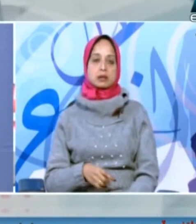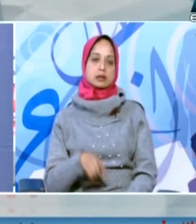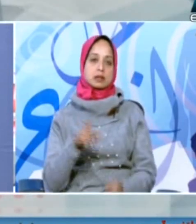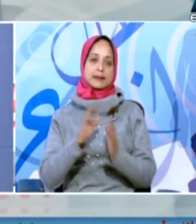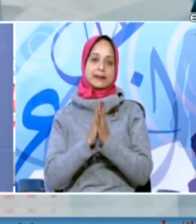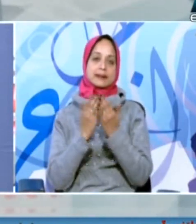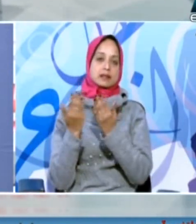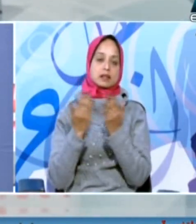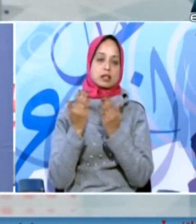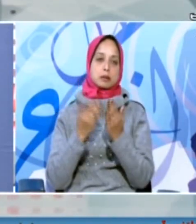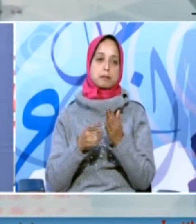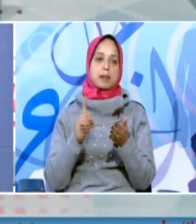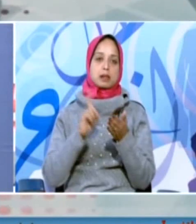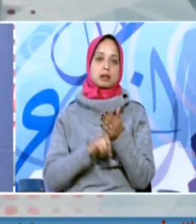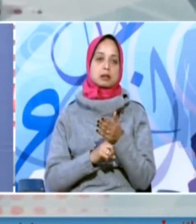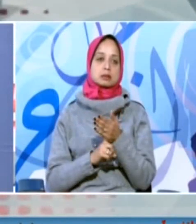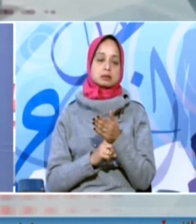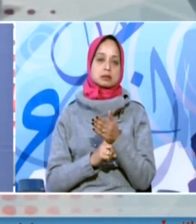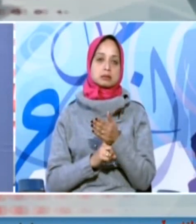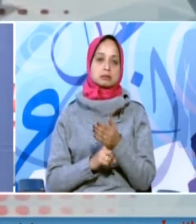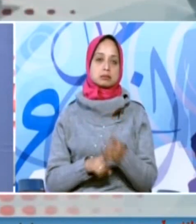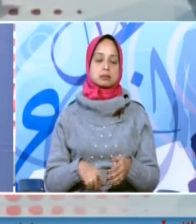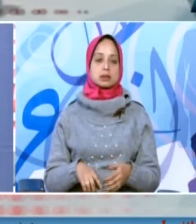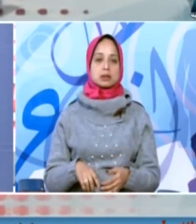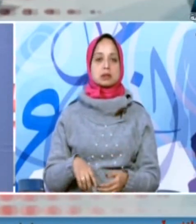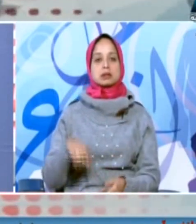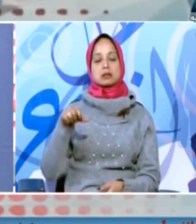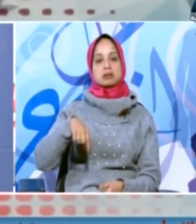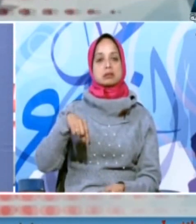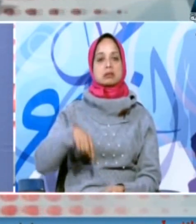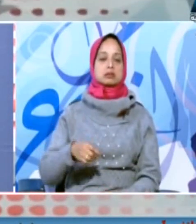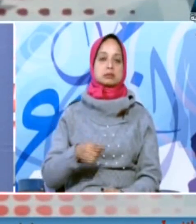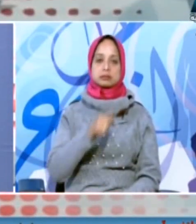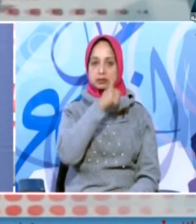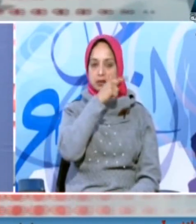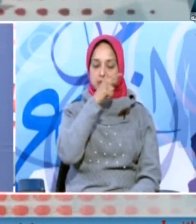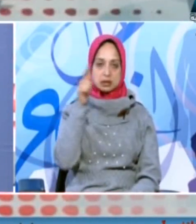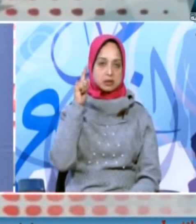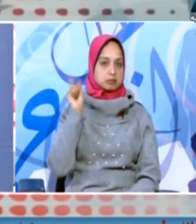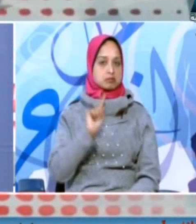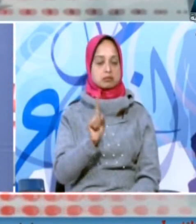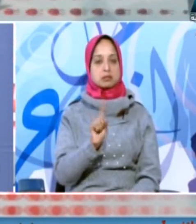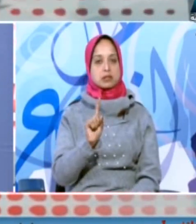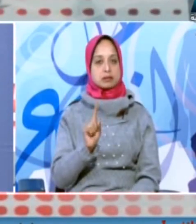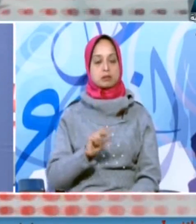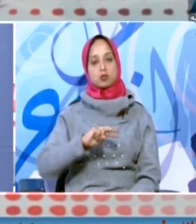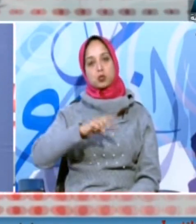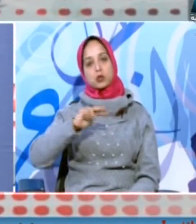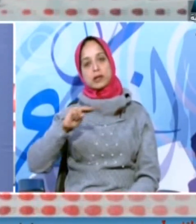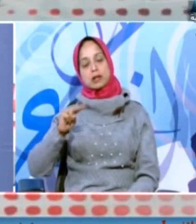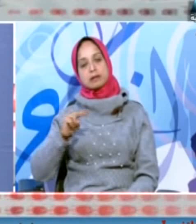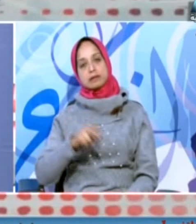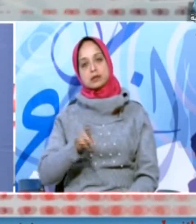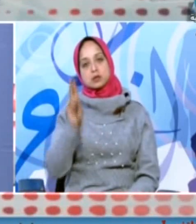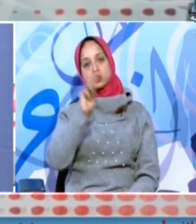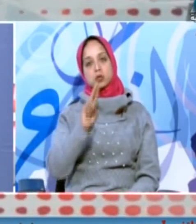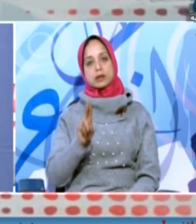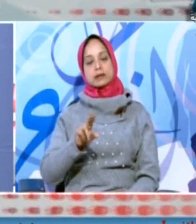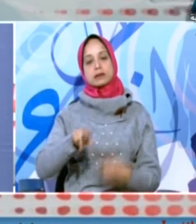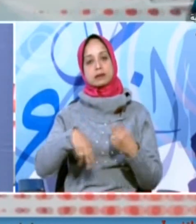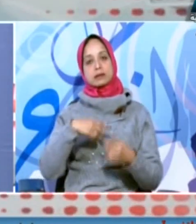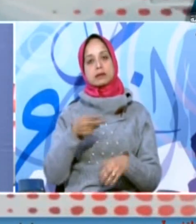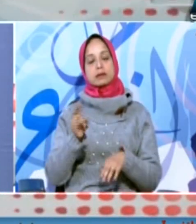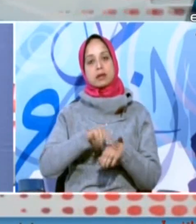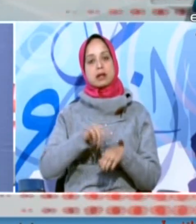توصل لنسخه جديده يا اما تجيب لك بقى كتاب خارجي تقرا منه. ماشي خلاص. ماشي خلاص. ماشي عندك اسئله يا محمود؟ لا